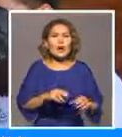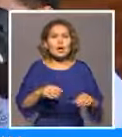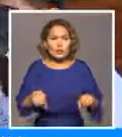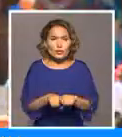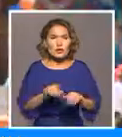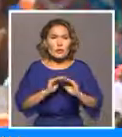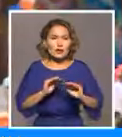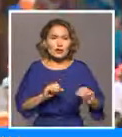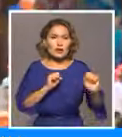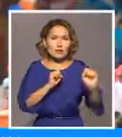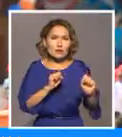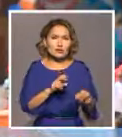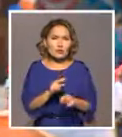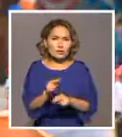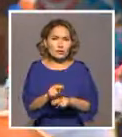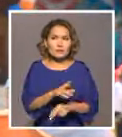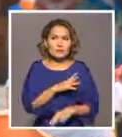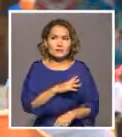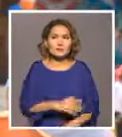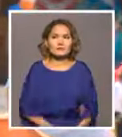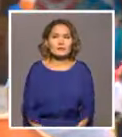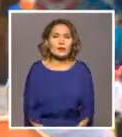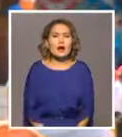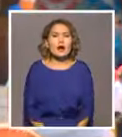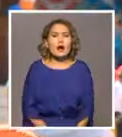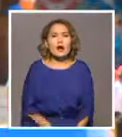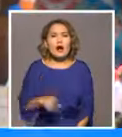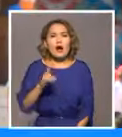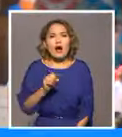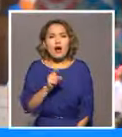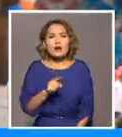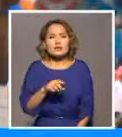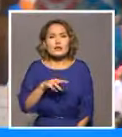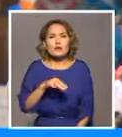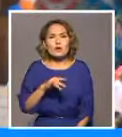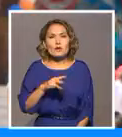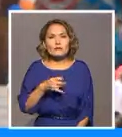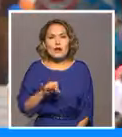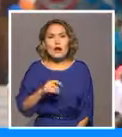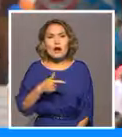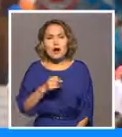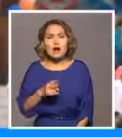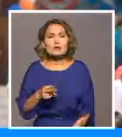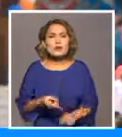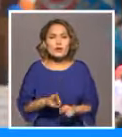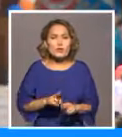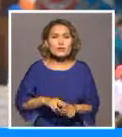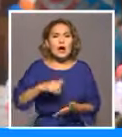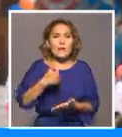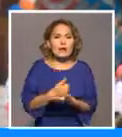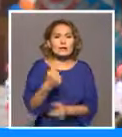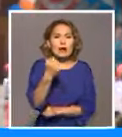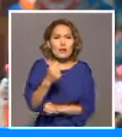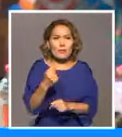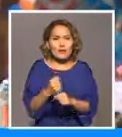сағаттарын өткізді. Правильно делает компания Қазмұнайгаз. Қазмұнайгаз ілкімді іс атқарып отыр. Мұнда мұнайшылардың балалары тегін демалады. Әрине,